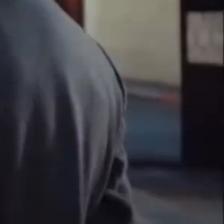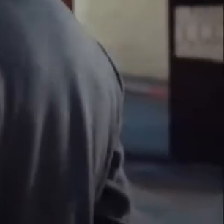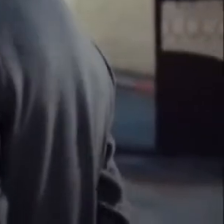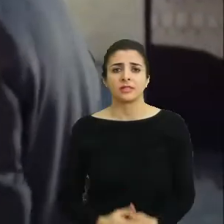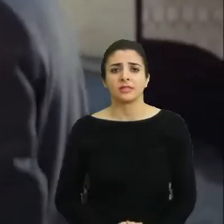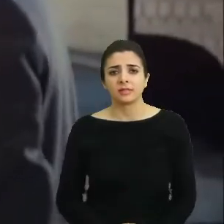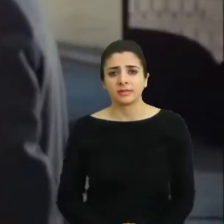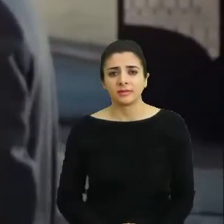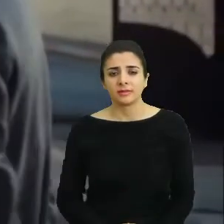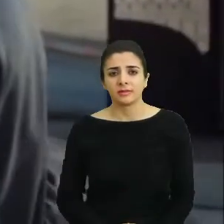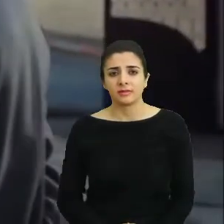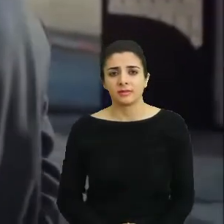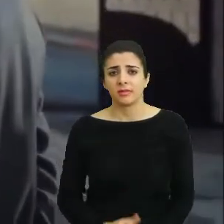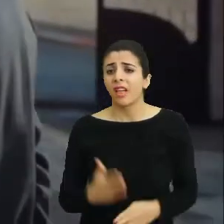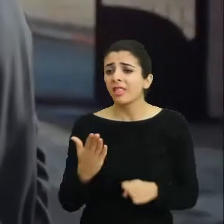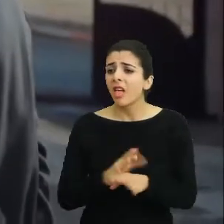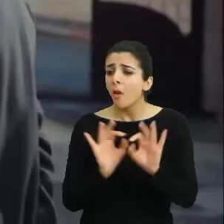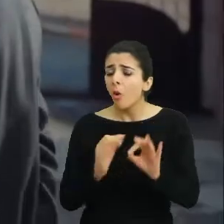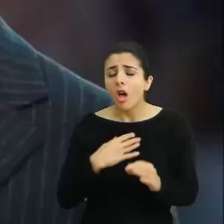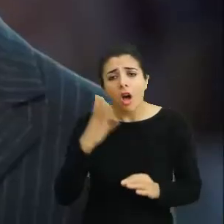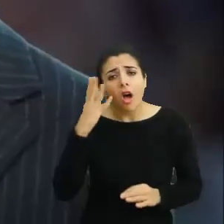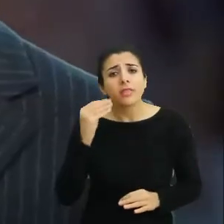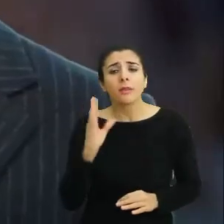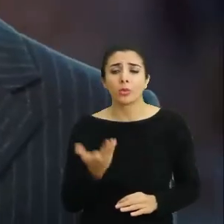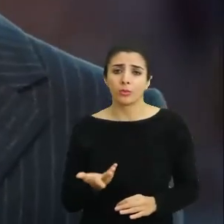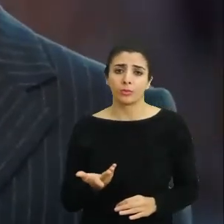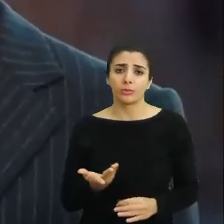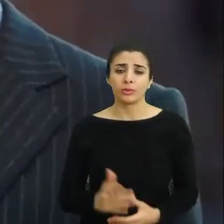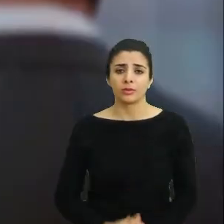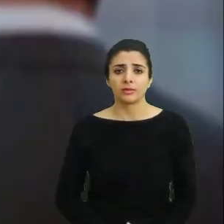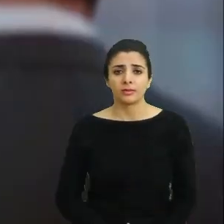Durup karşı karşıya döndüler. Niye böyle anlamadım?